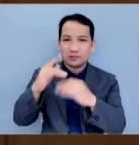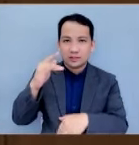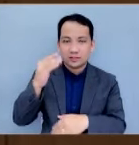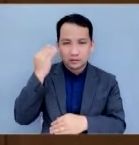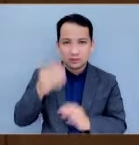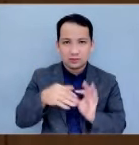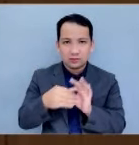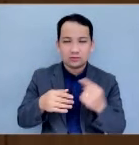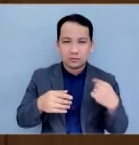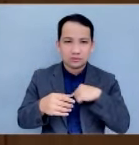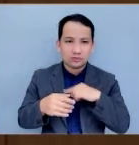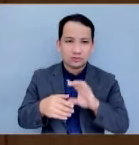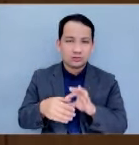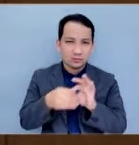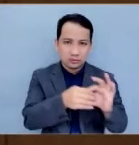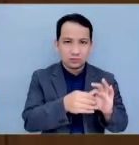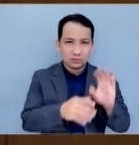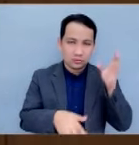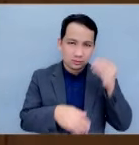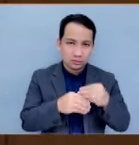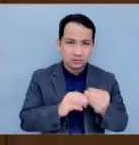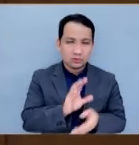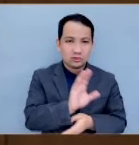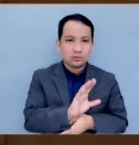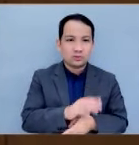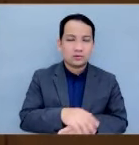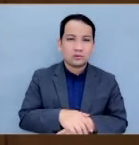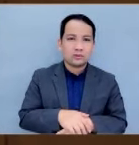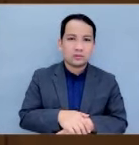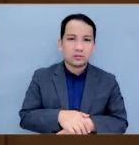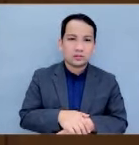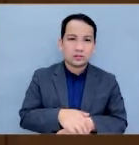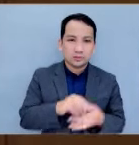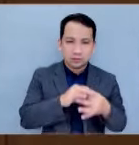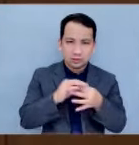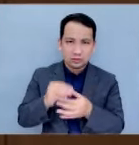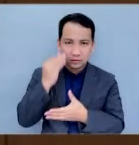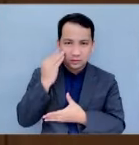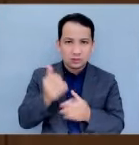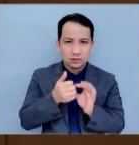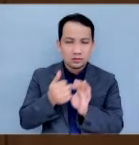magkaroon din ng hustisya yung humihingi ng hustisya sapagkat napakatagal na panahon na po ito nangyari.